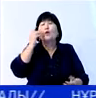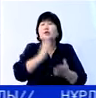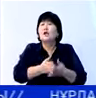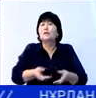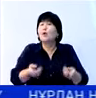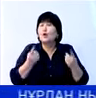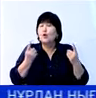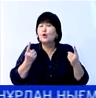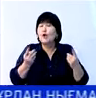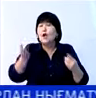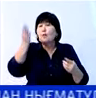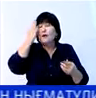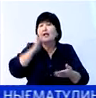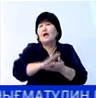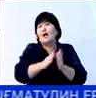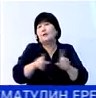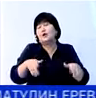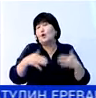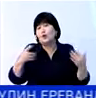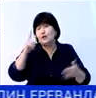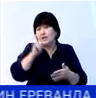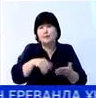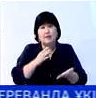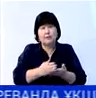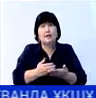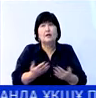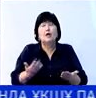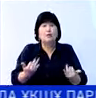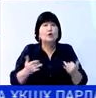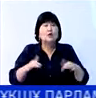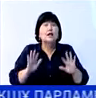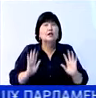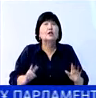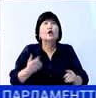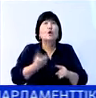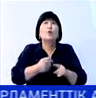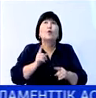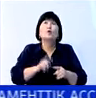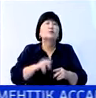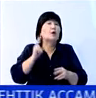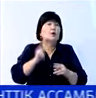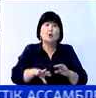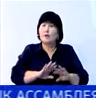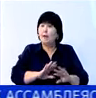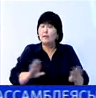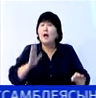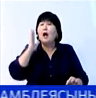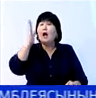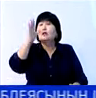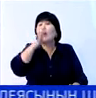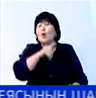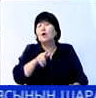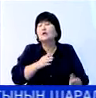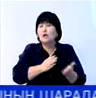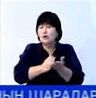үлкен мән қалыптастырады деген үлкен сеніміміз бар. Бұл шара тек қана осымен тоқтап қалмайды. Алдағы уақытта да